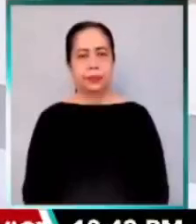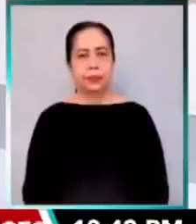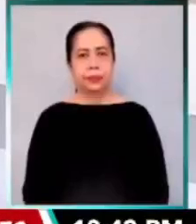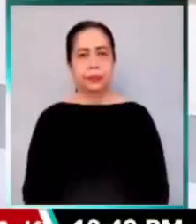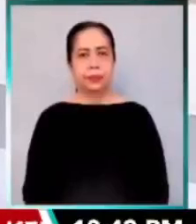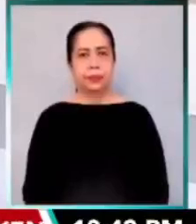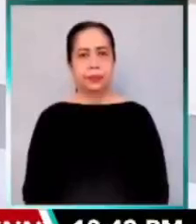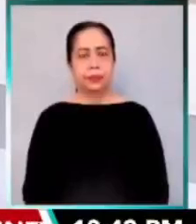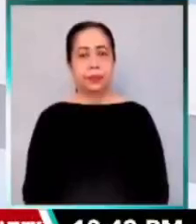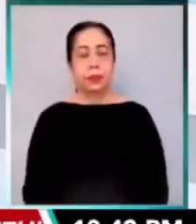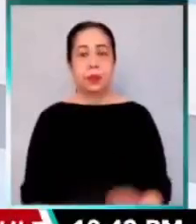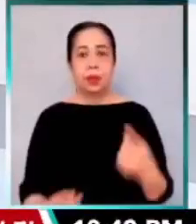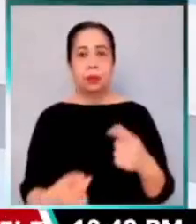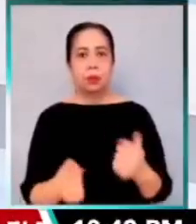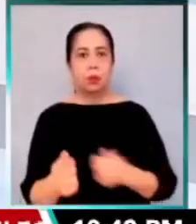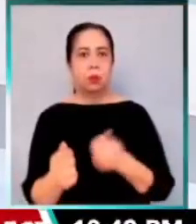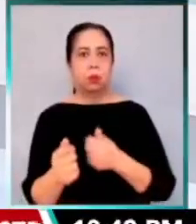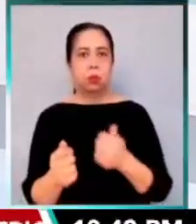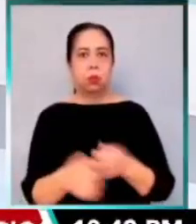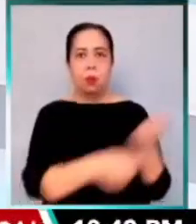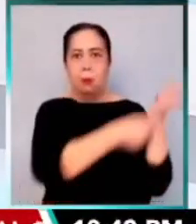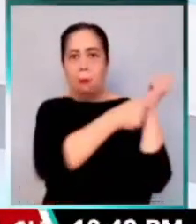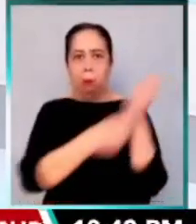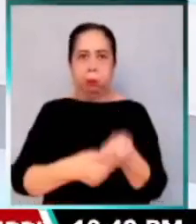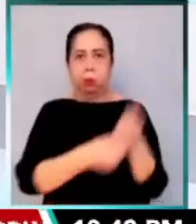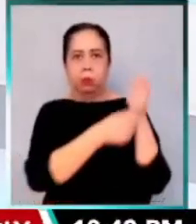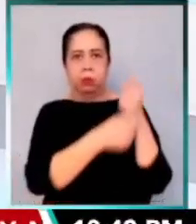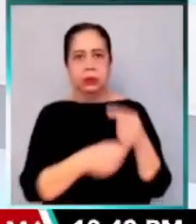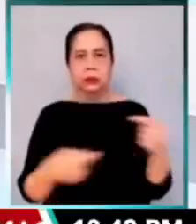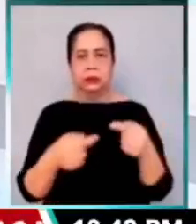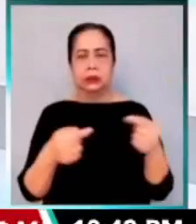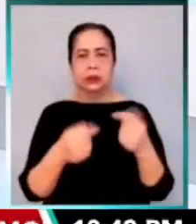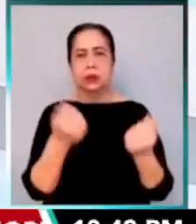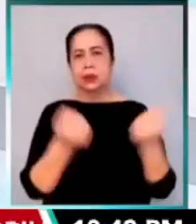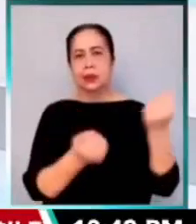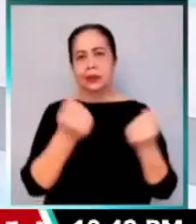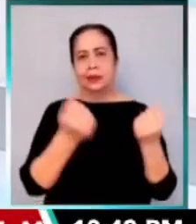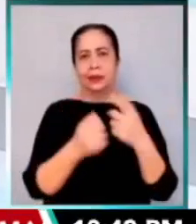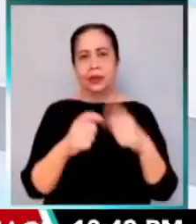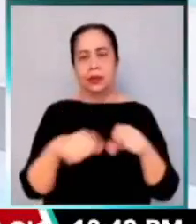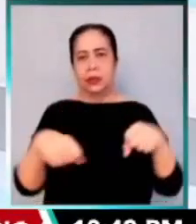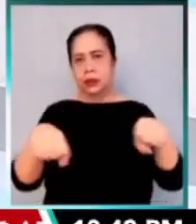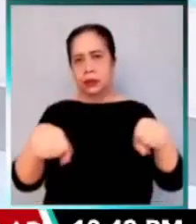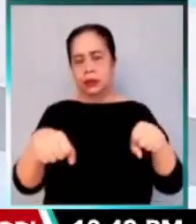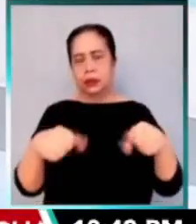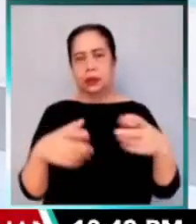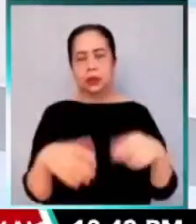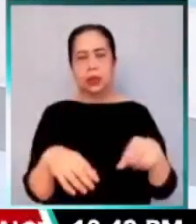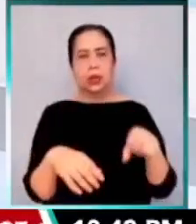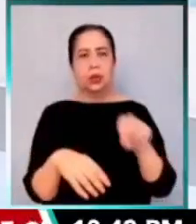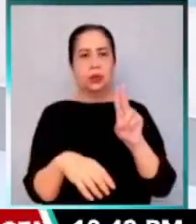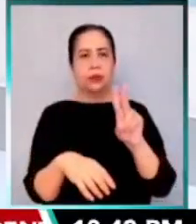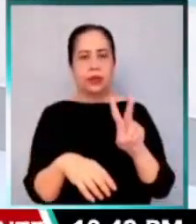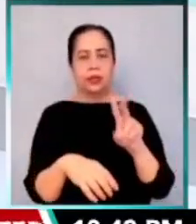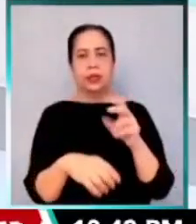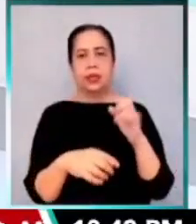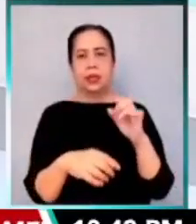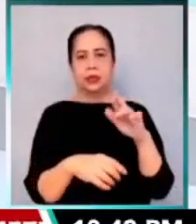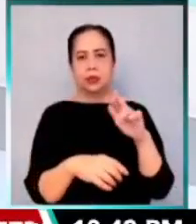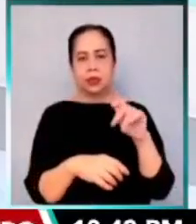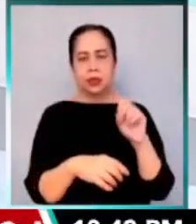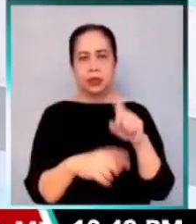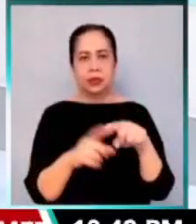Nauwi sa Habulan at hampasan ang girian ng mga driver at ng tricycle at UV Express sa East Side Road floodway